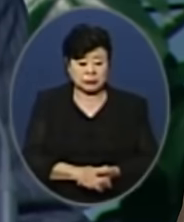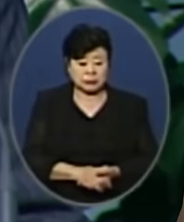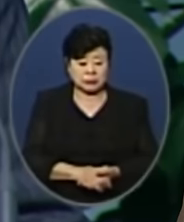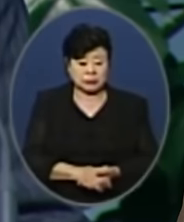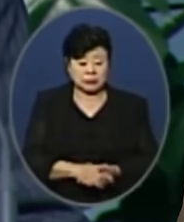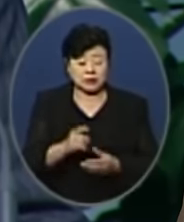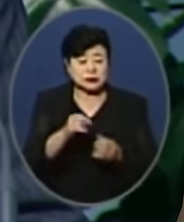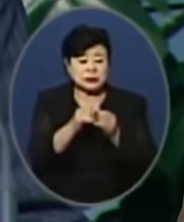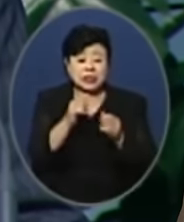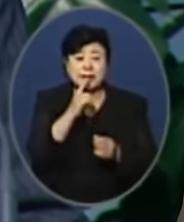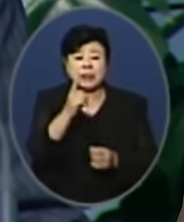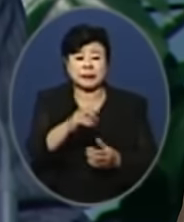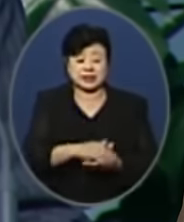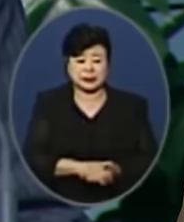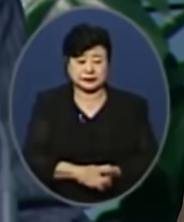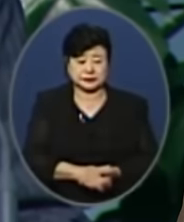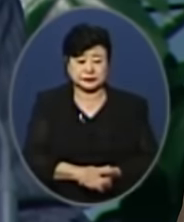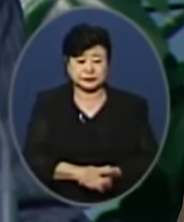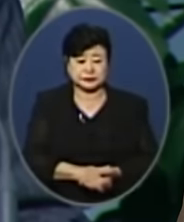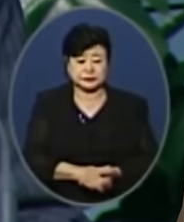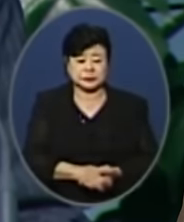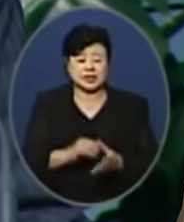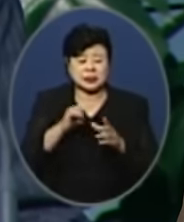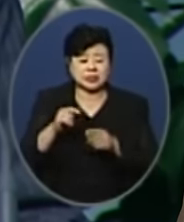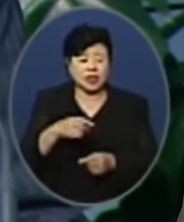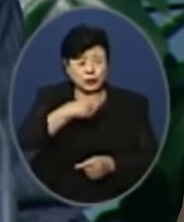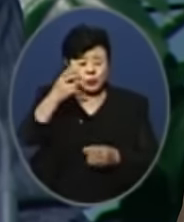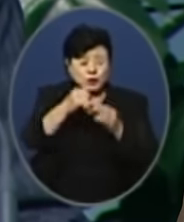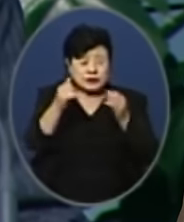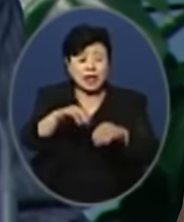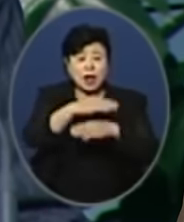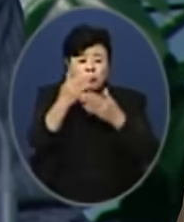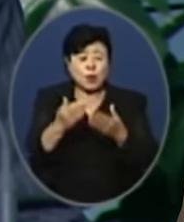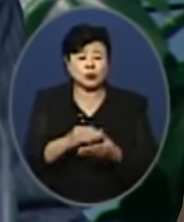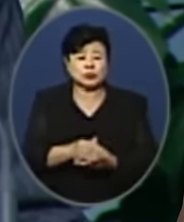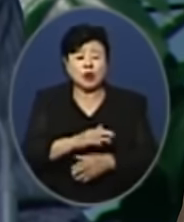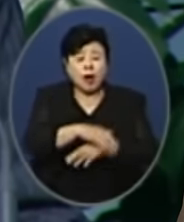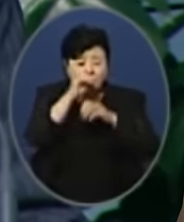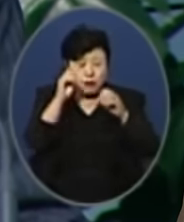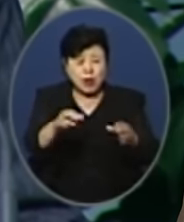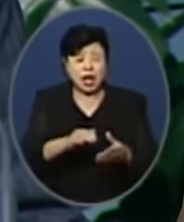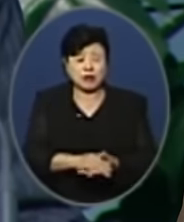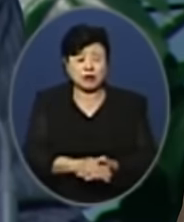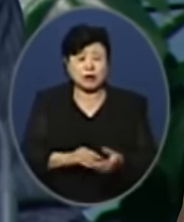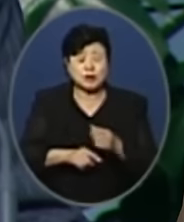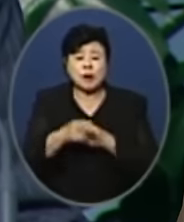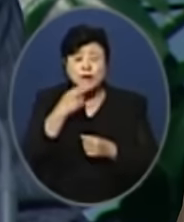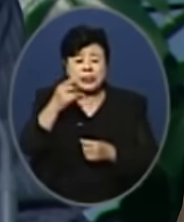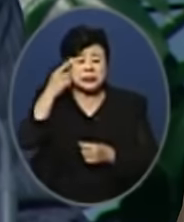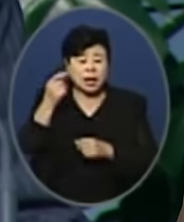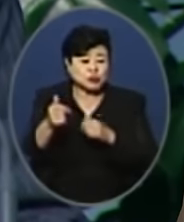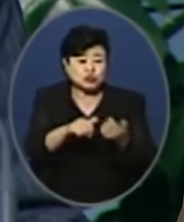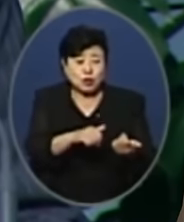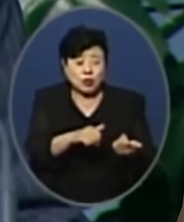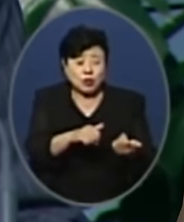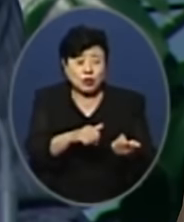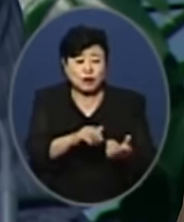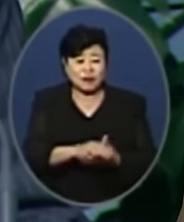그래서 어떤 사람이 말하기를, 이 세상에 똑똑한 사람은 인생이 허무하고 의미가 없다고 다 죽고